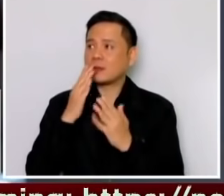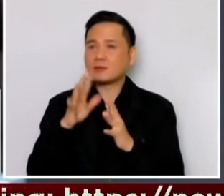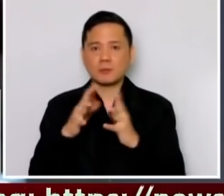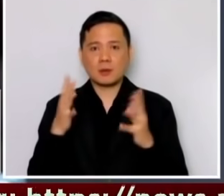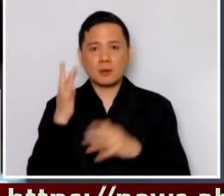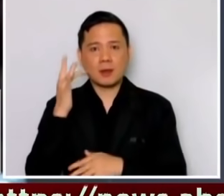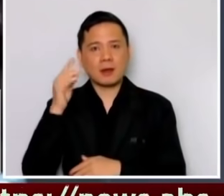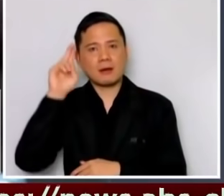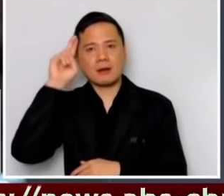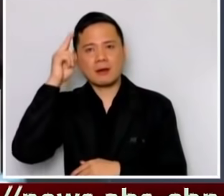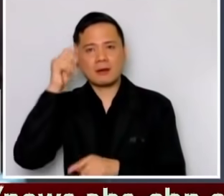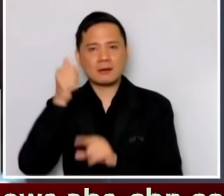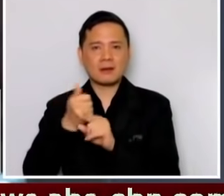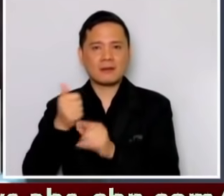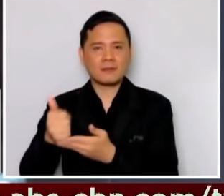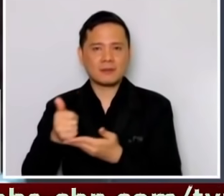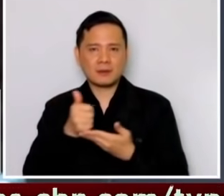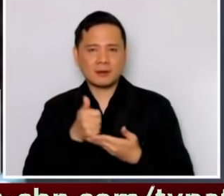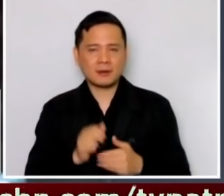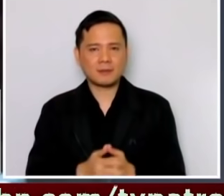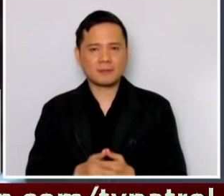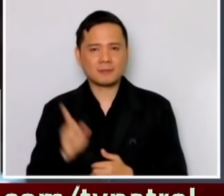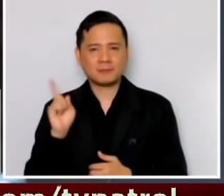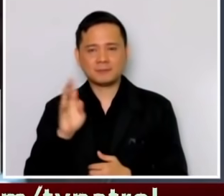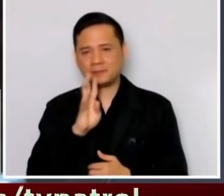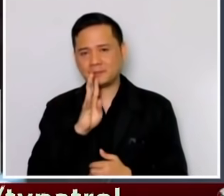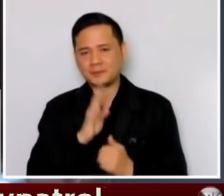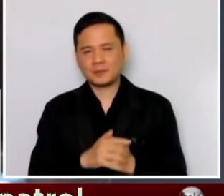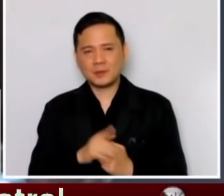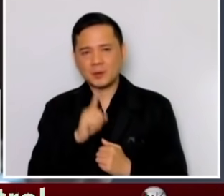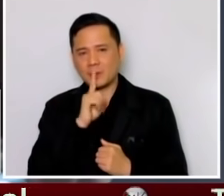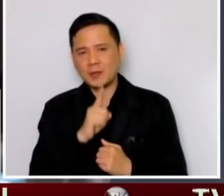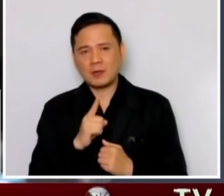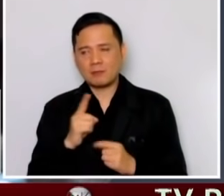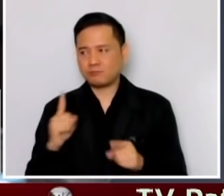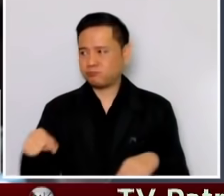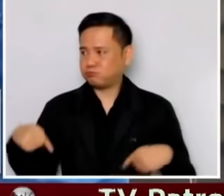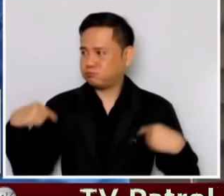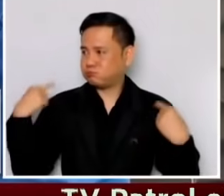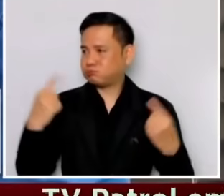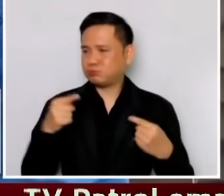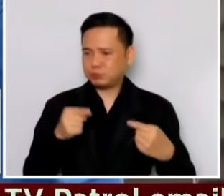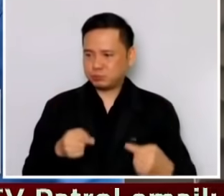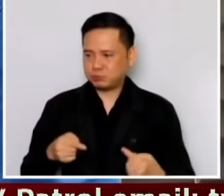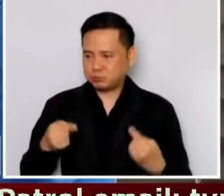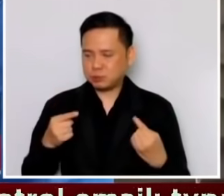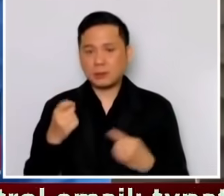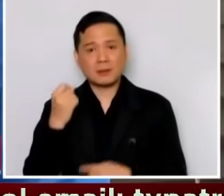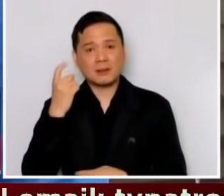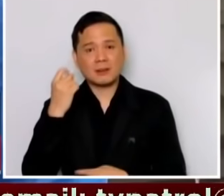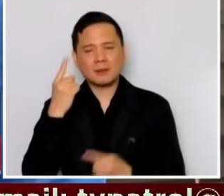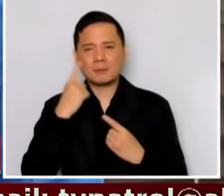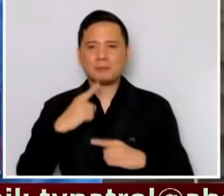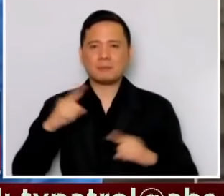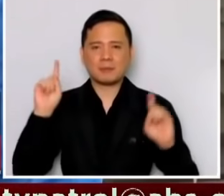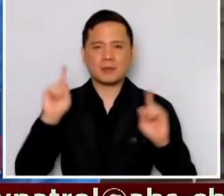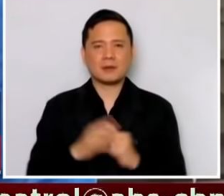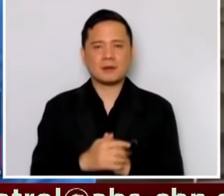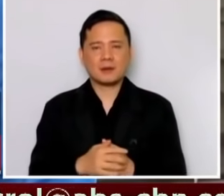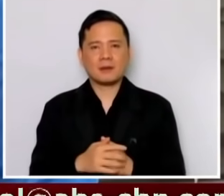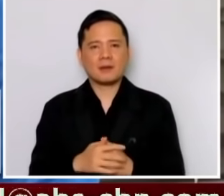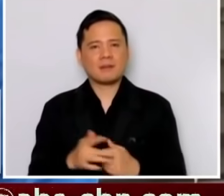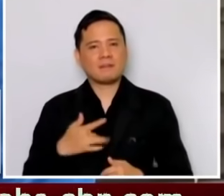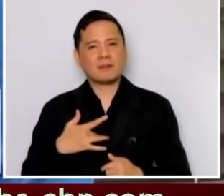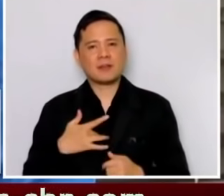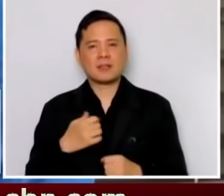kasi yung pinanggalingan namin, super iba talaga dito. And ngayon, iba na yung kasi may ano na secured na kami